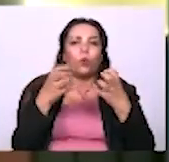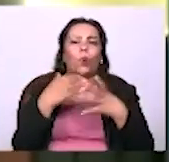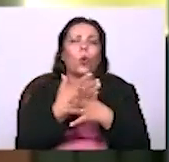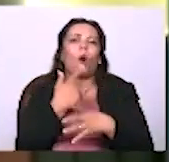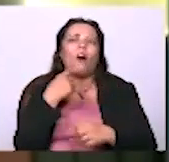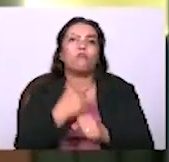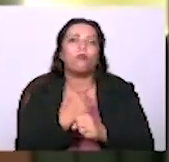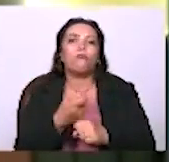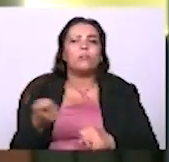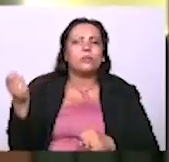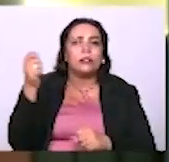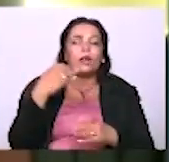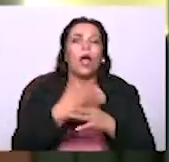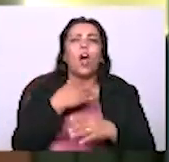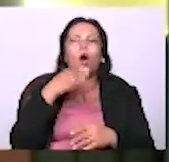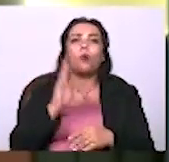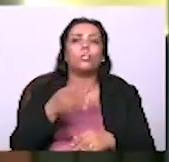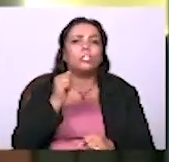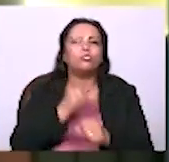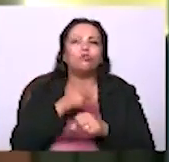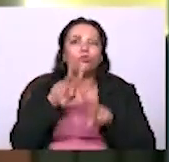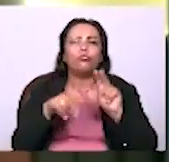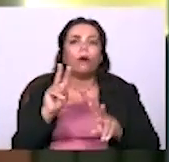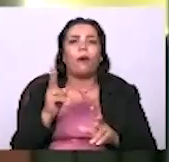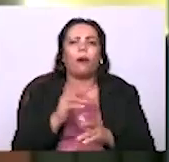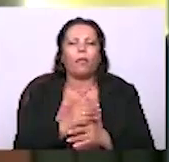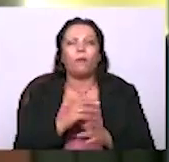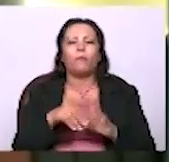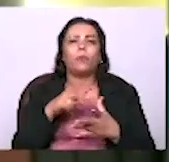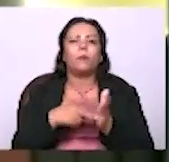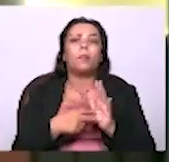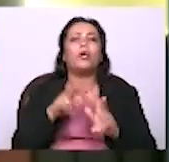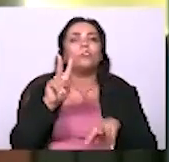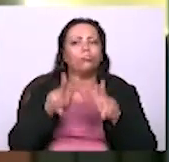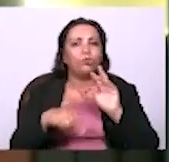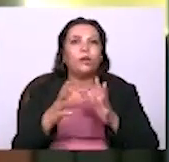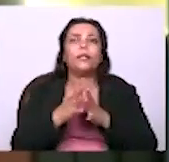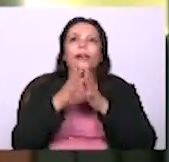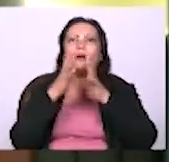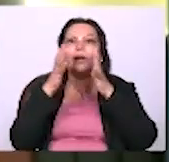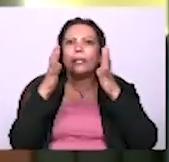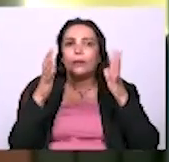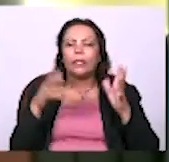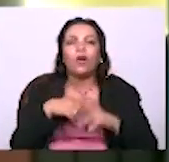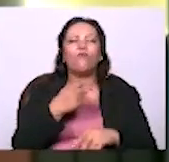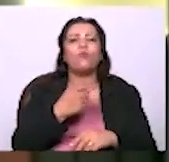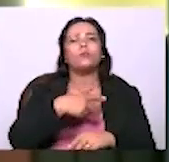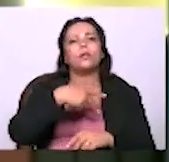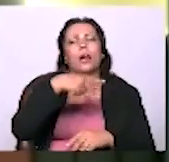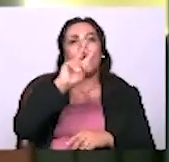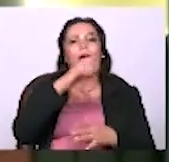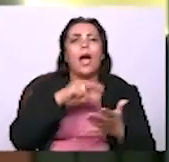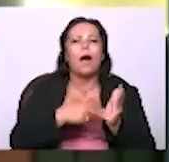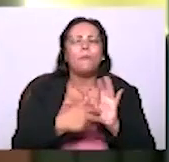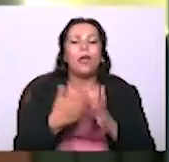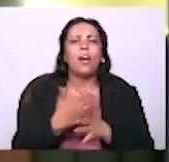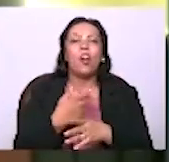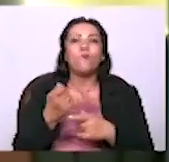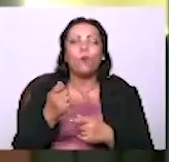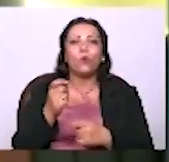مابيبقاش عندها قدره شرائيه او قوه شرائيه فتشتري كتير فترتفع الاسعار فهي عايزه تسحب